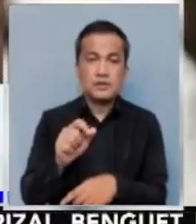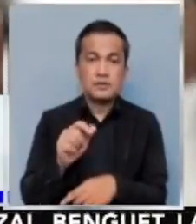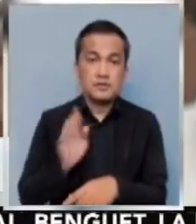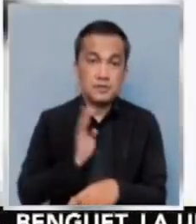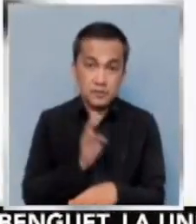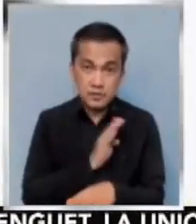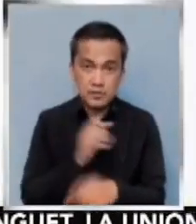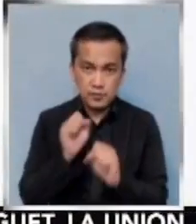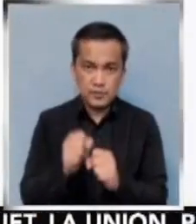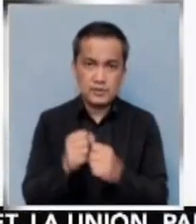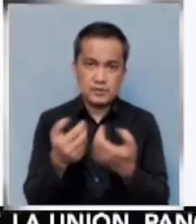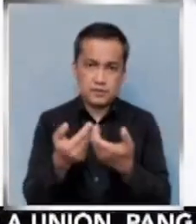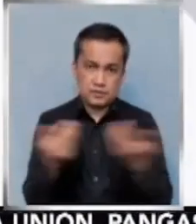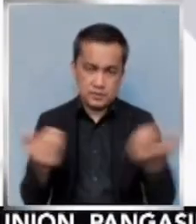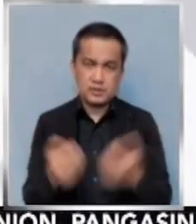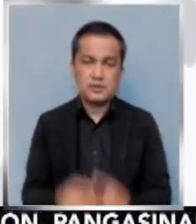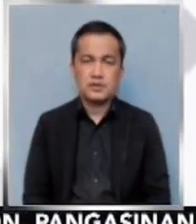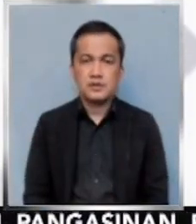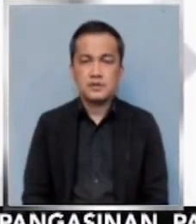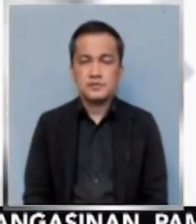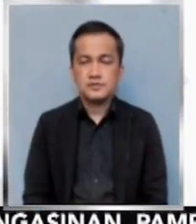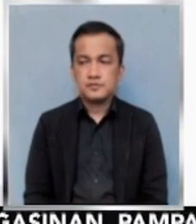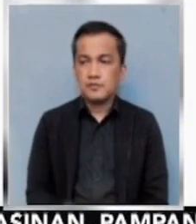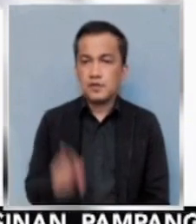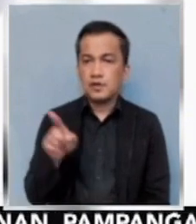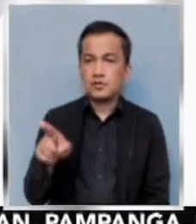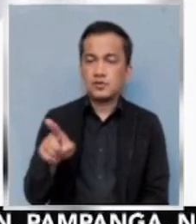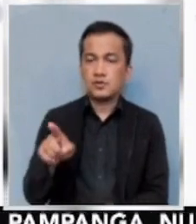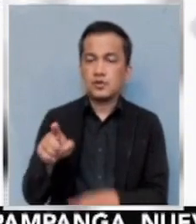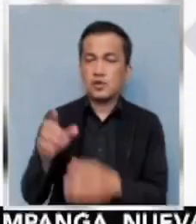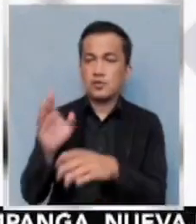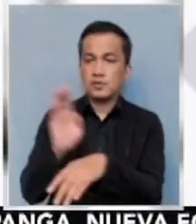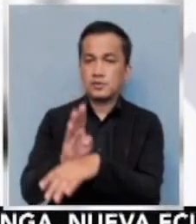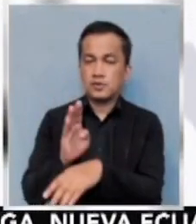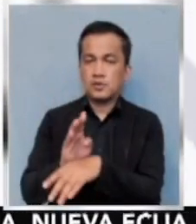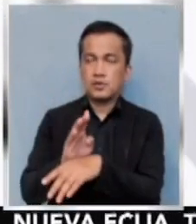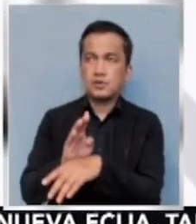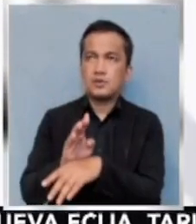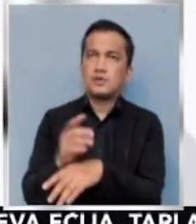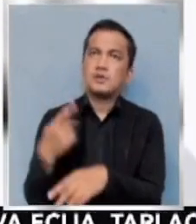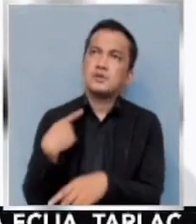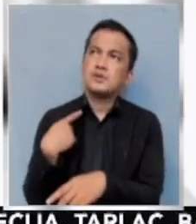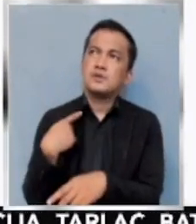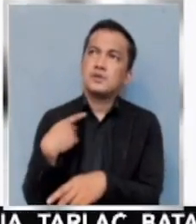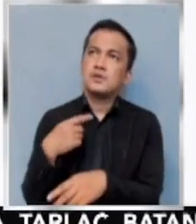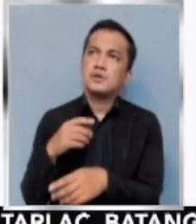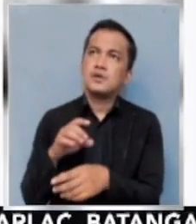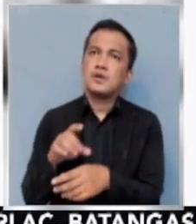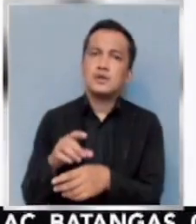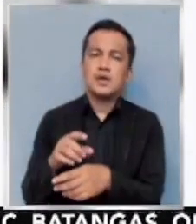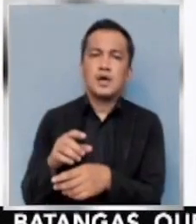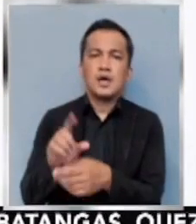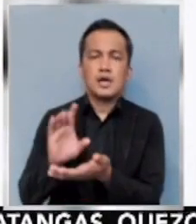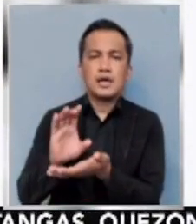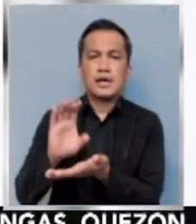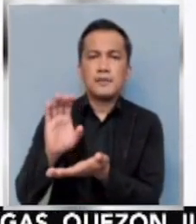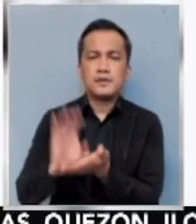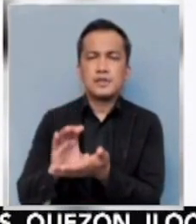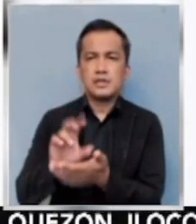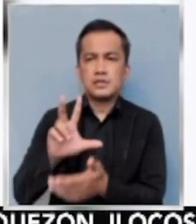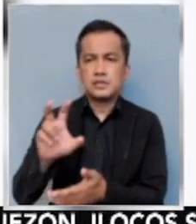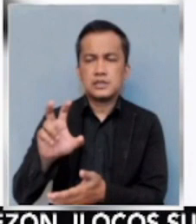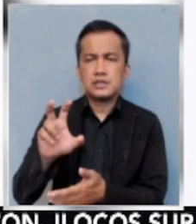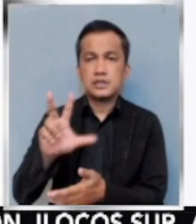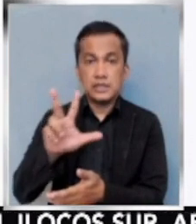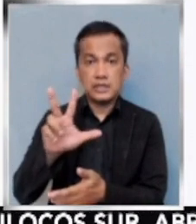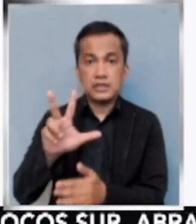dito. Those establishments with capitalization of 3 million and below and have